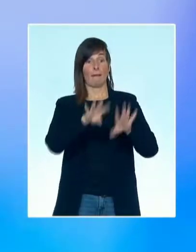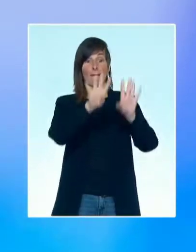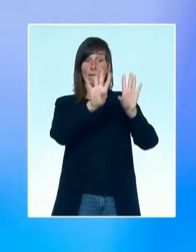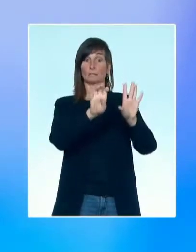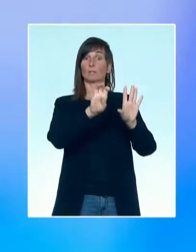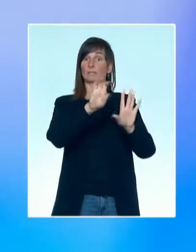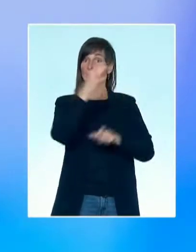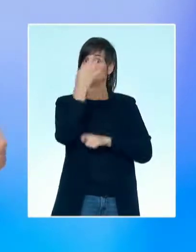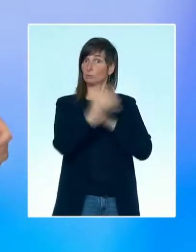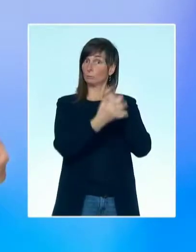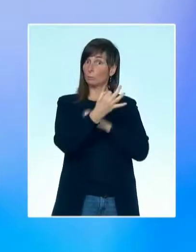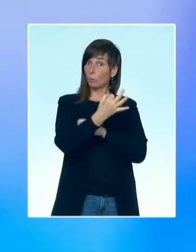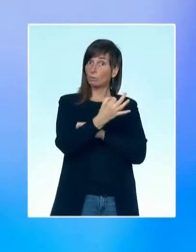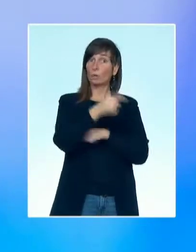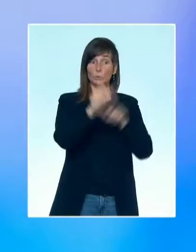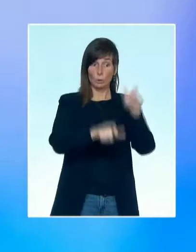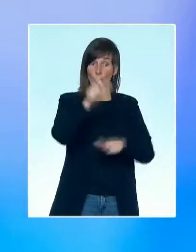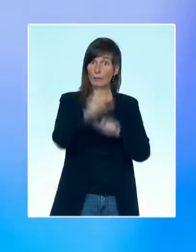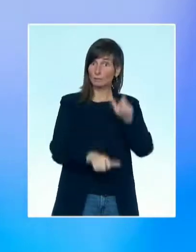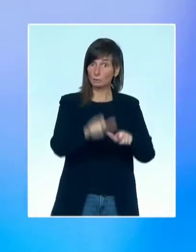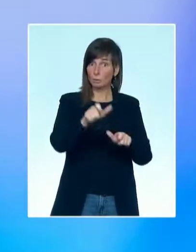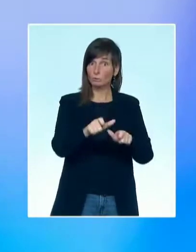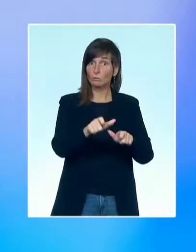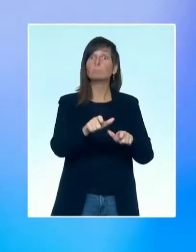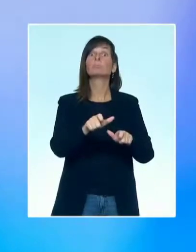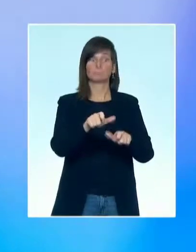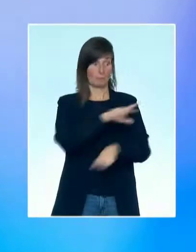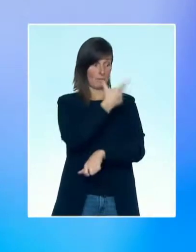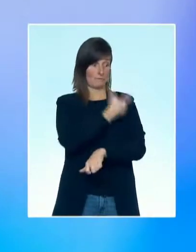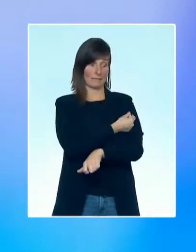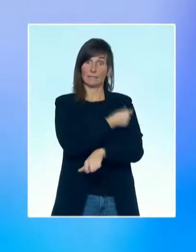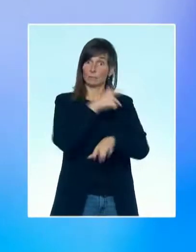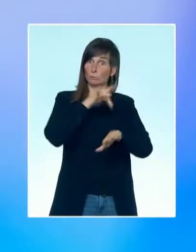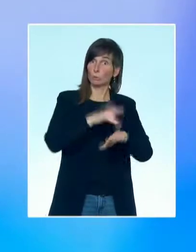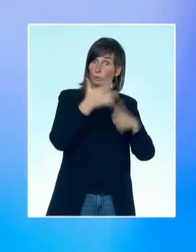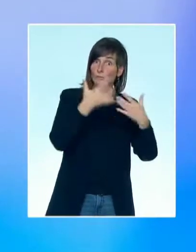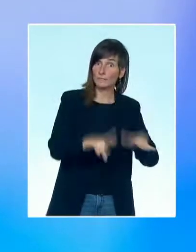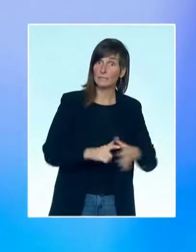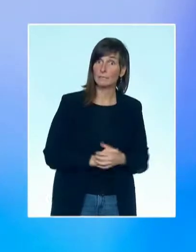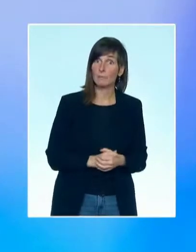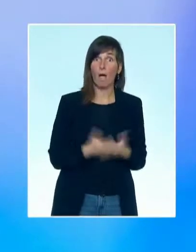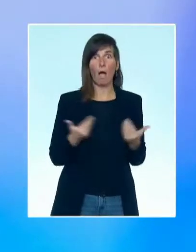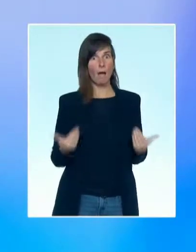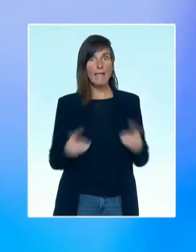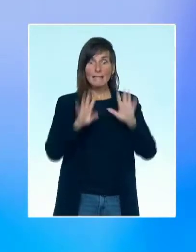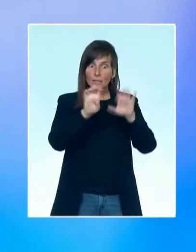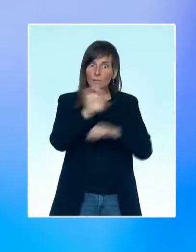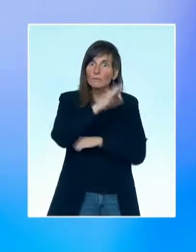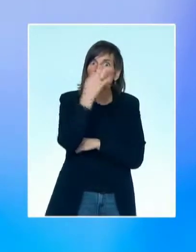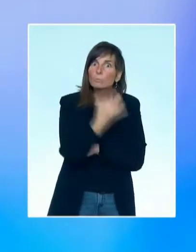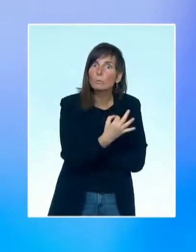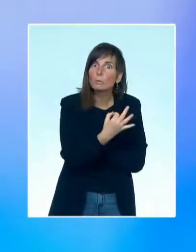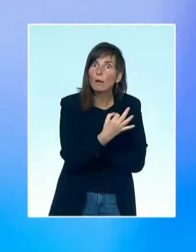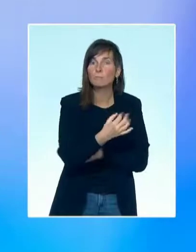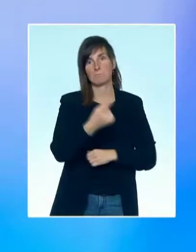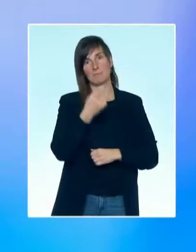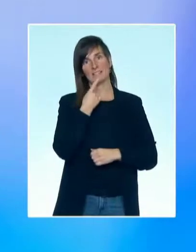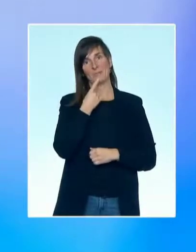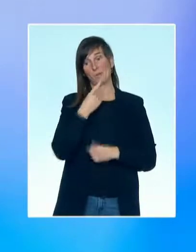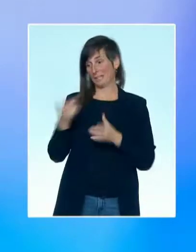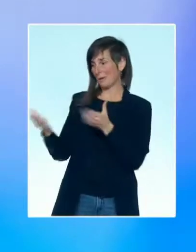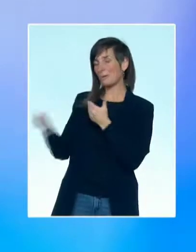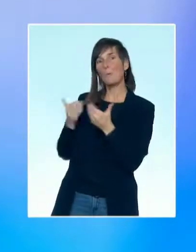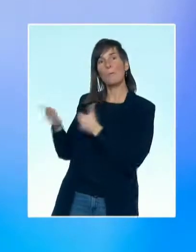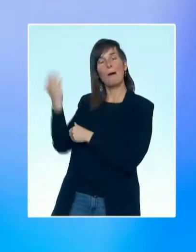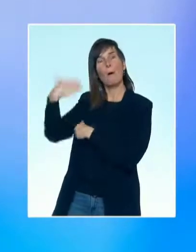nos concitoyens éligibles sont aujourd'hui vaccinés. C'est un niveau qui nous place devant la plupart de nos